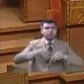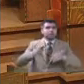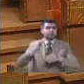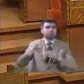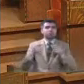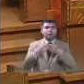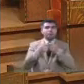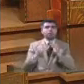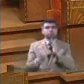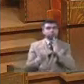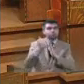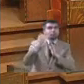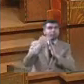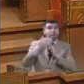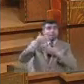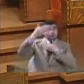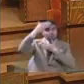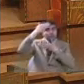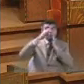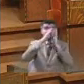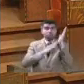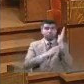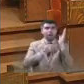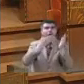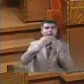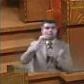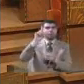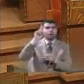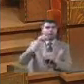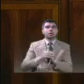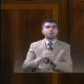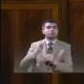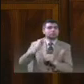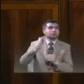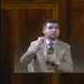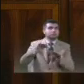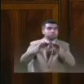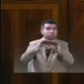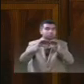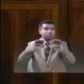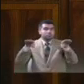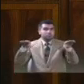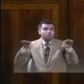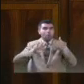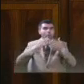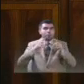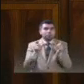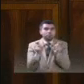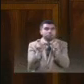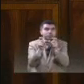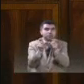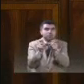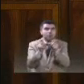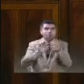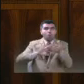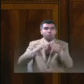تحسنت، وأن المغرب ولله الحمد حافظ على استقراره وحافظ